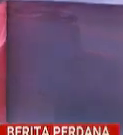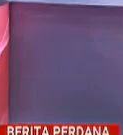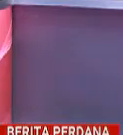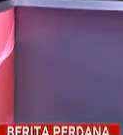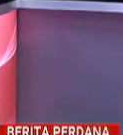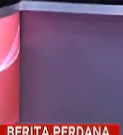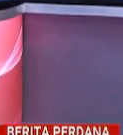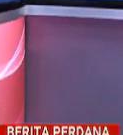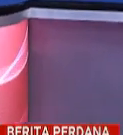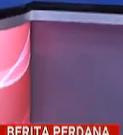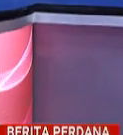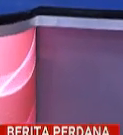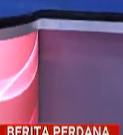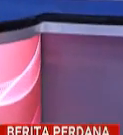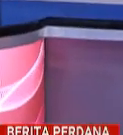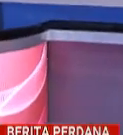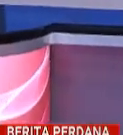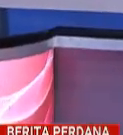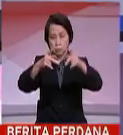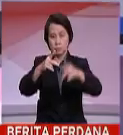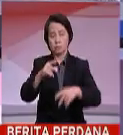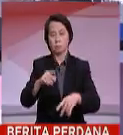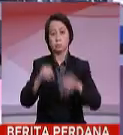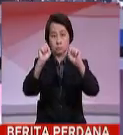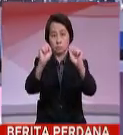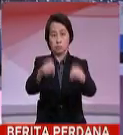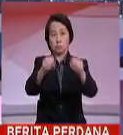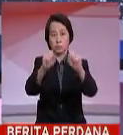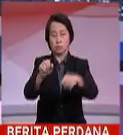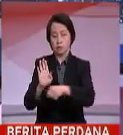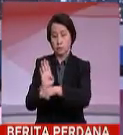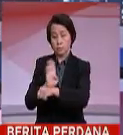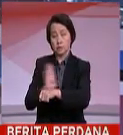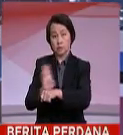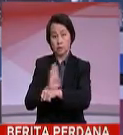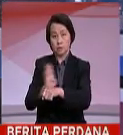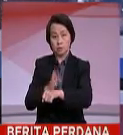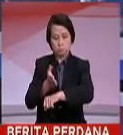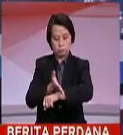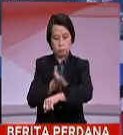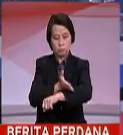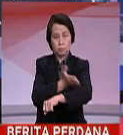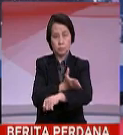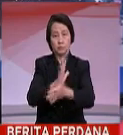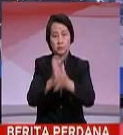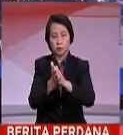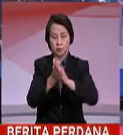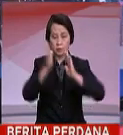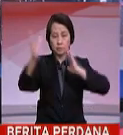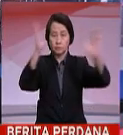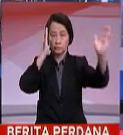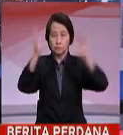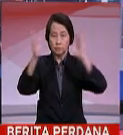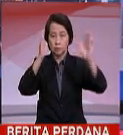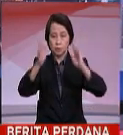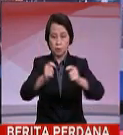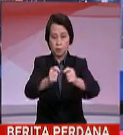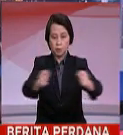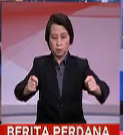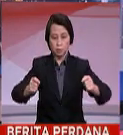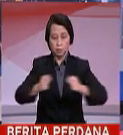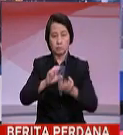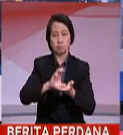kerajaan akan terus membangunkan ekosistem yang membolehkan perniagaan berkembang maju dan menjadikan Malaysia sebagai